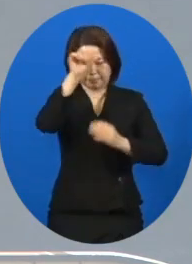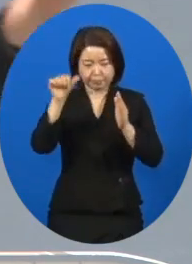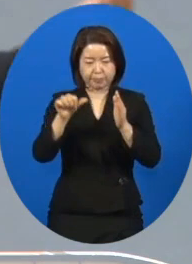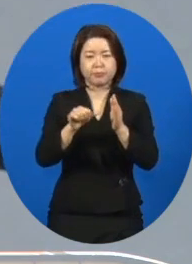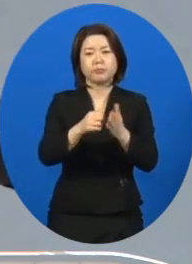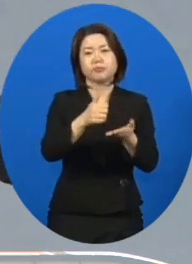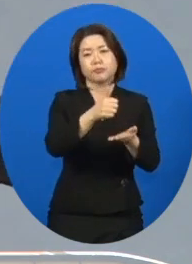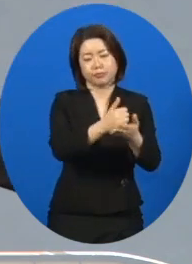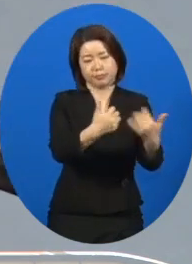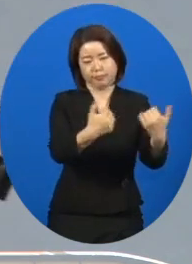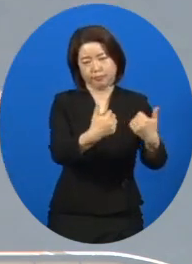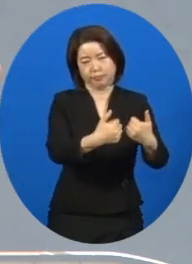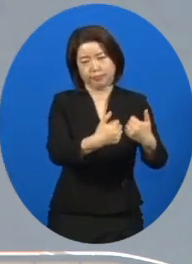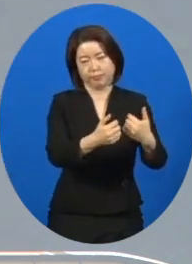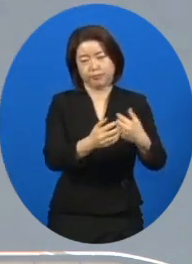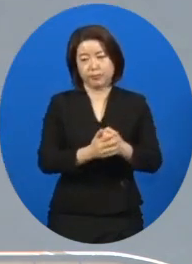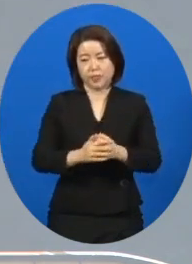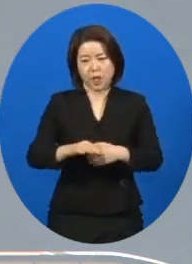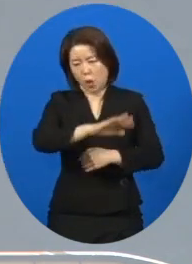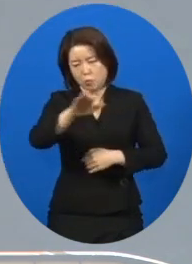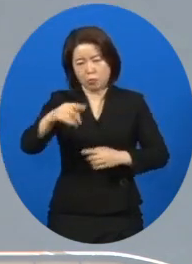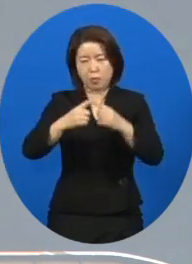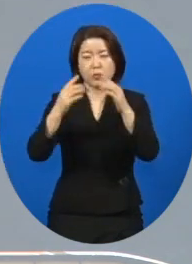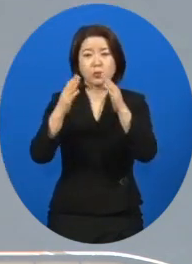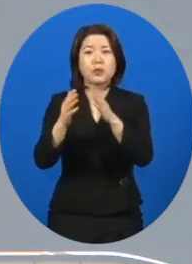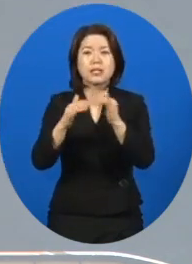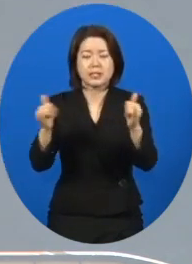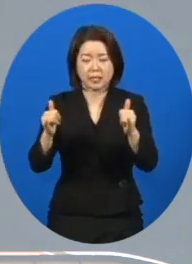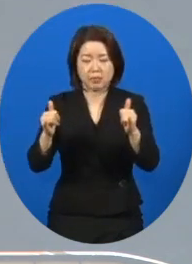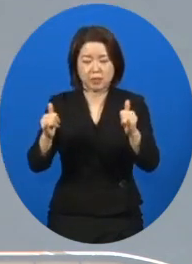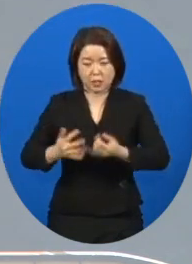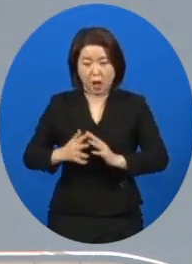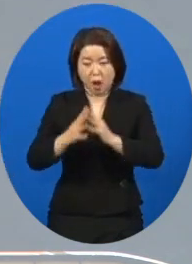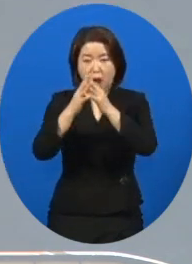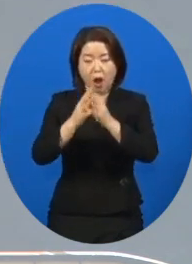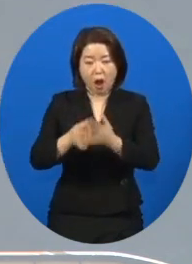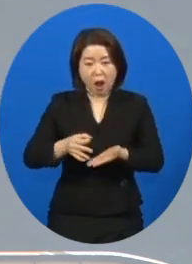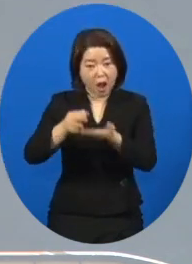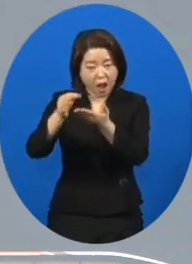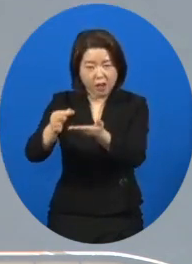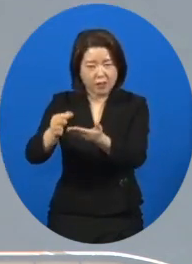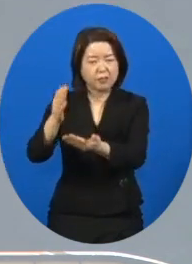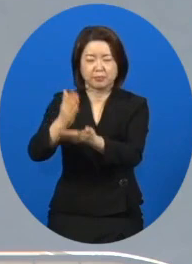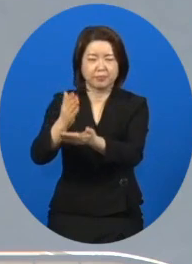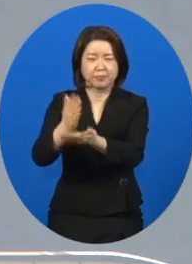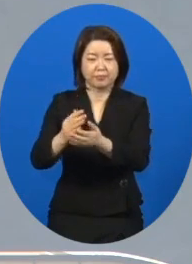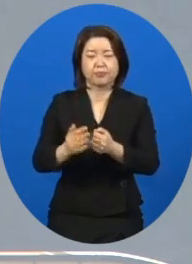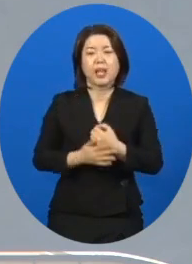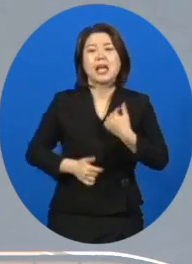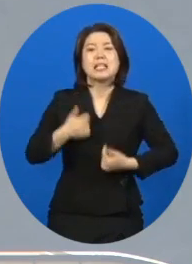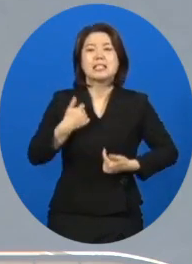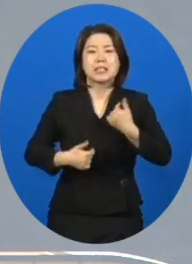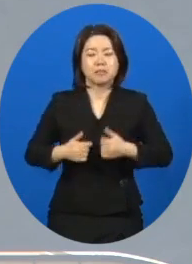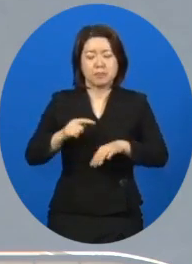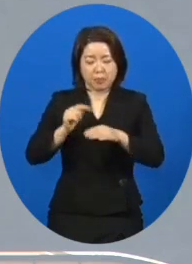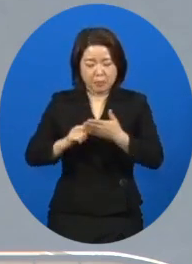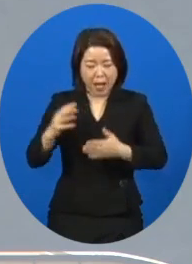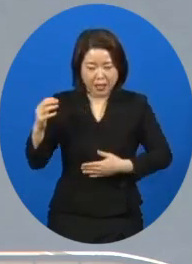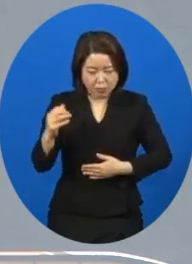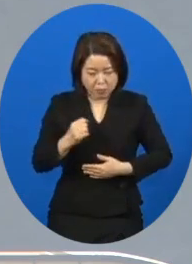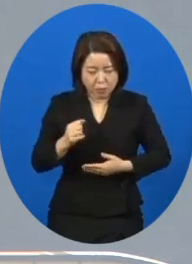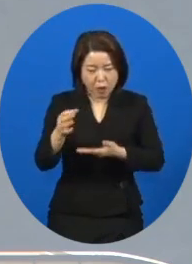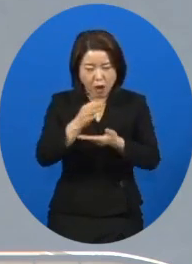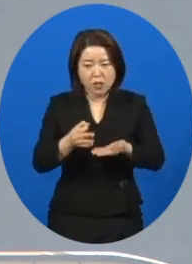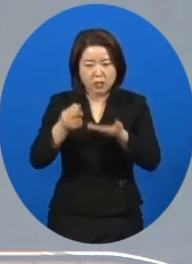우리가 전 교인들이 건축헌금을 하는 것 이제는 그만하고 기쁨으로 헌금할 분들만 헌금하게